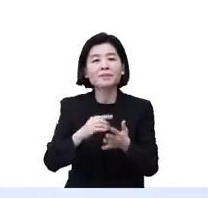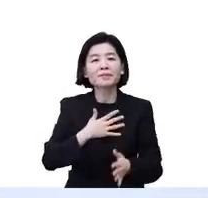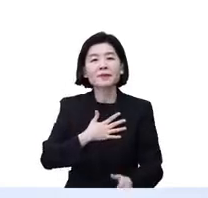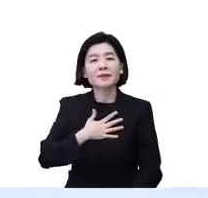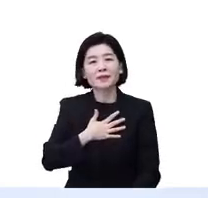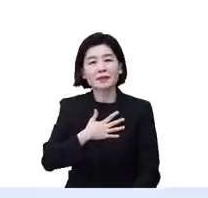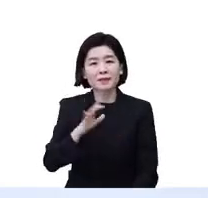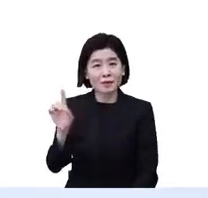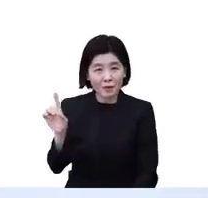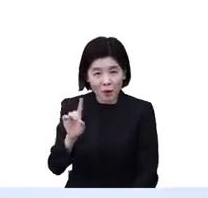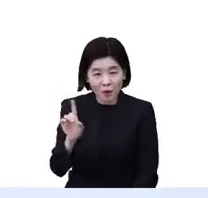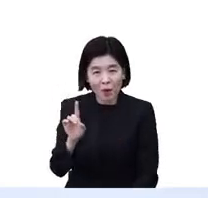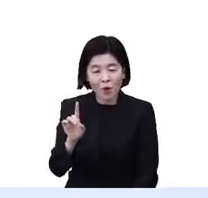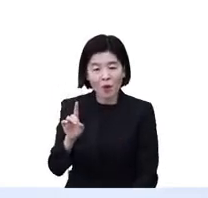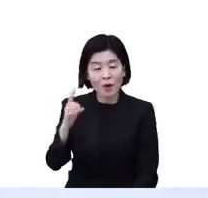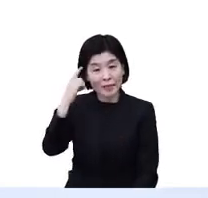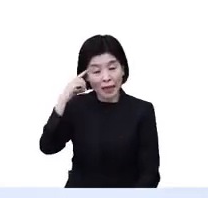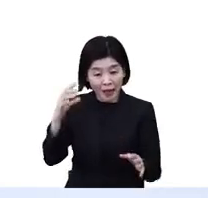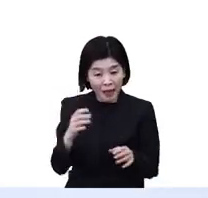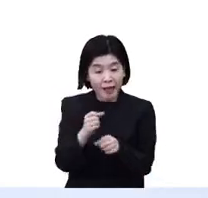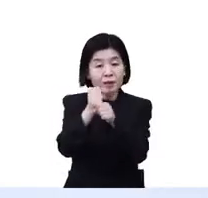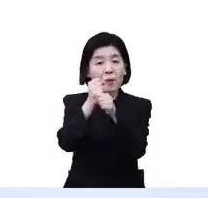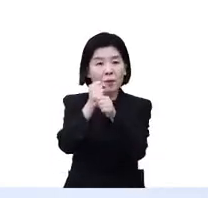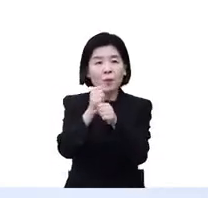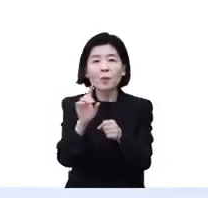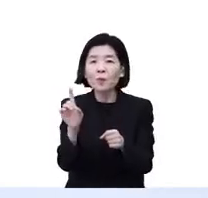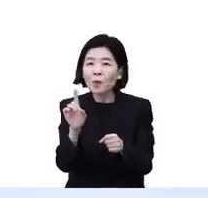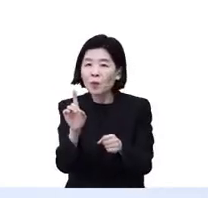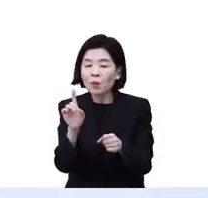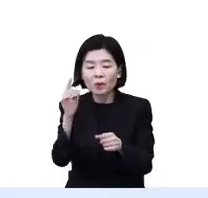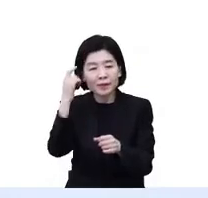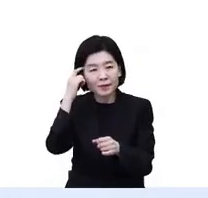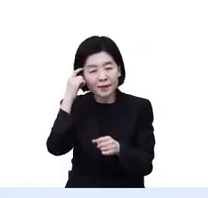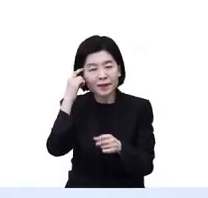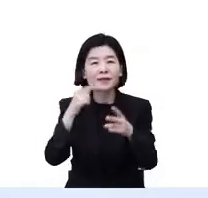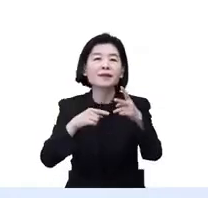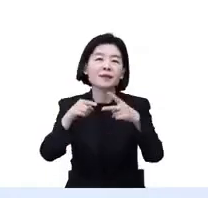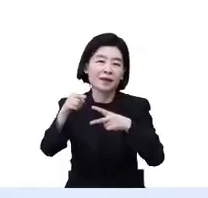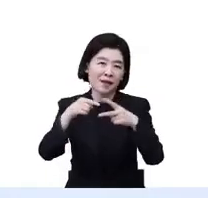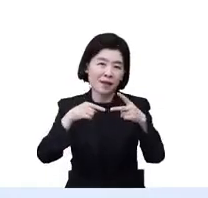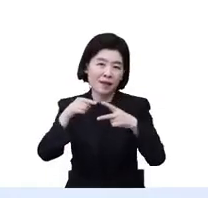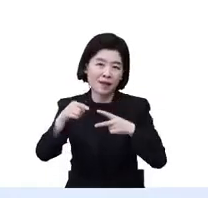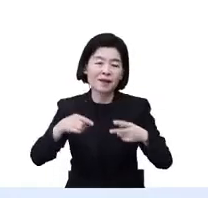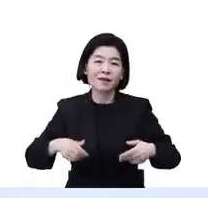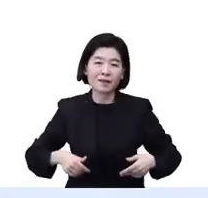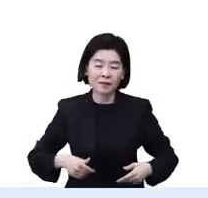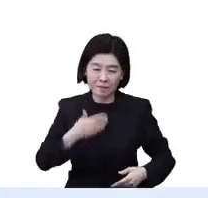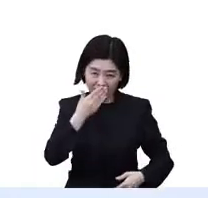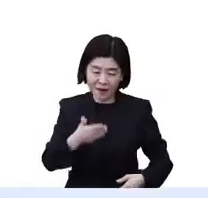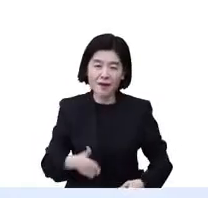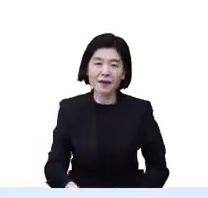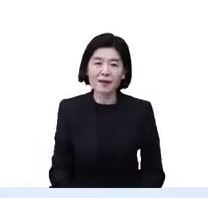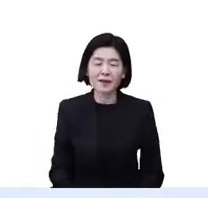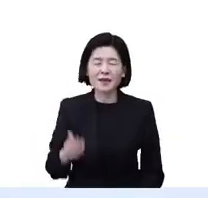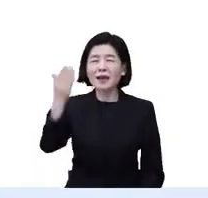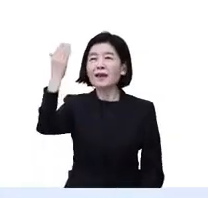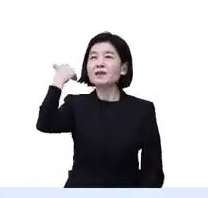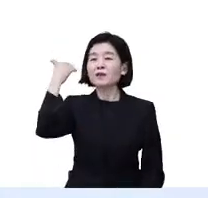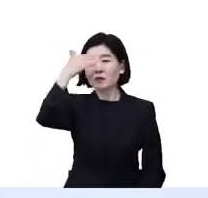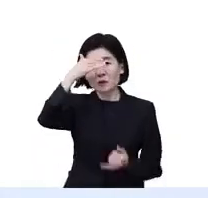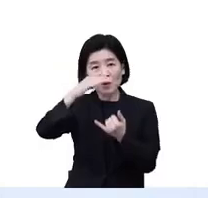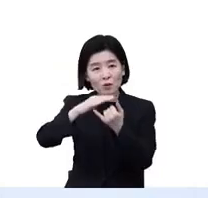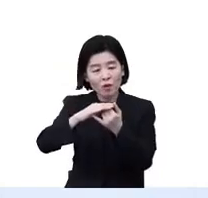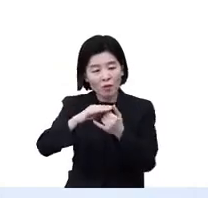겪고 있고 또 어떤 개념적인 사고의 과정을 거치는지 그 부분을 좀 이해할 수 있었습니다. 예전에는 청소년들의